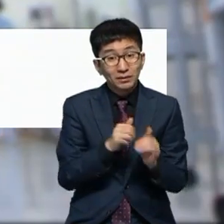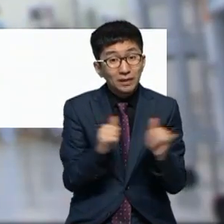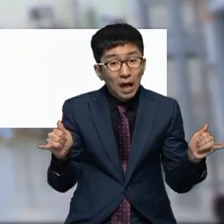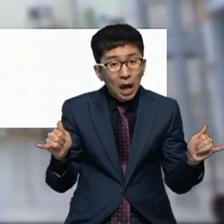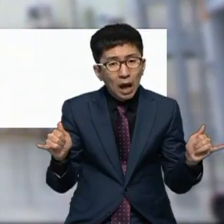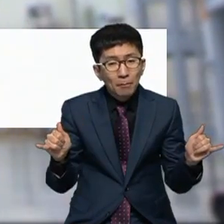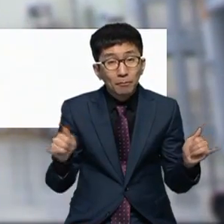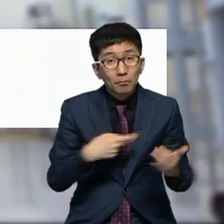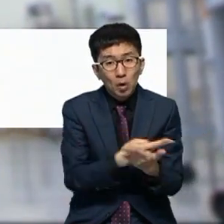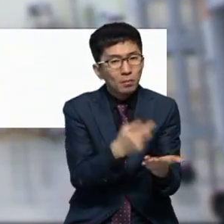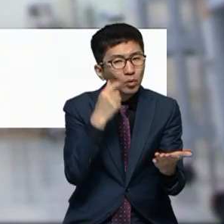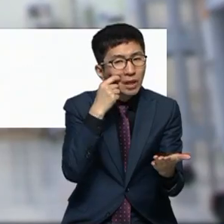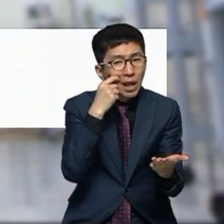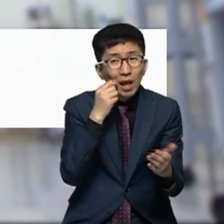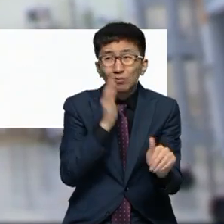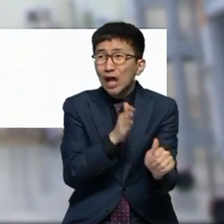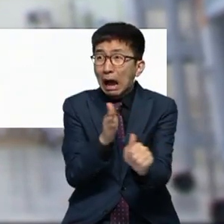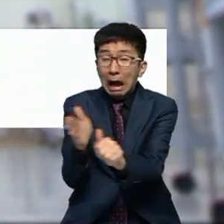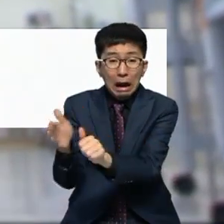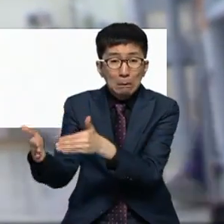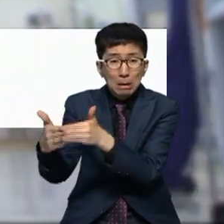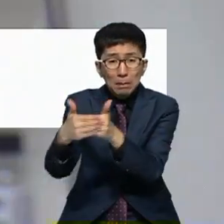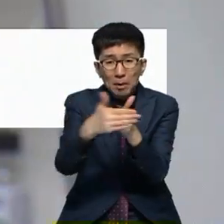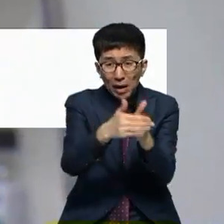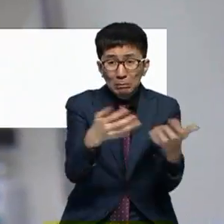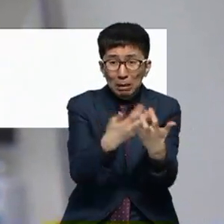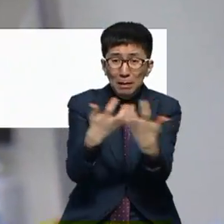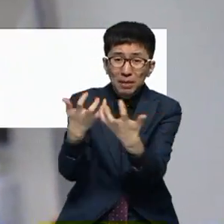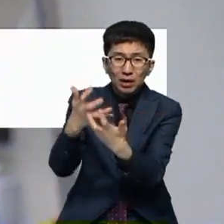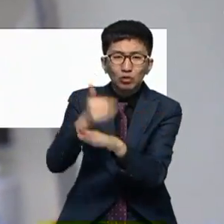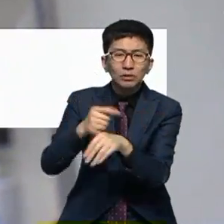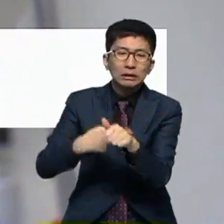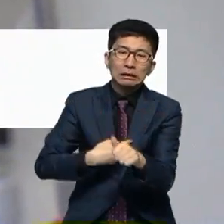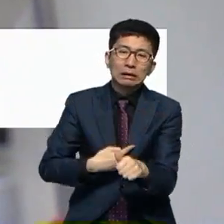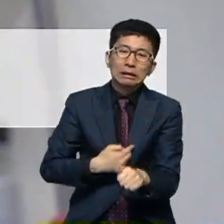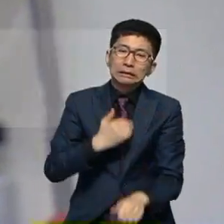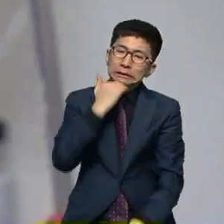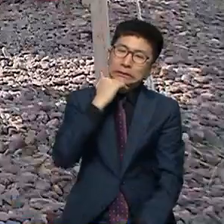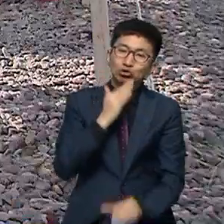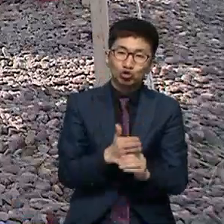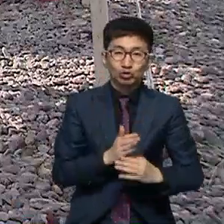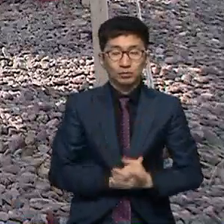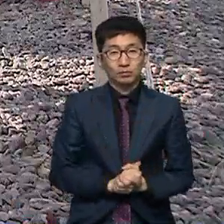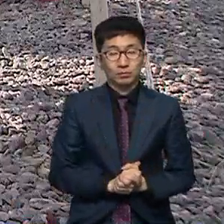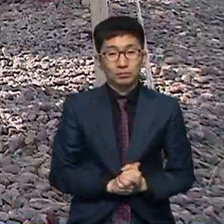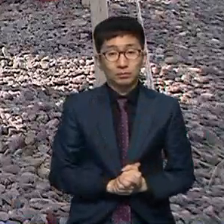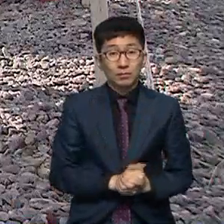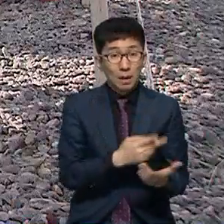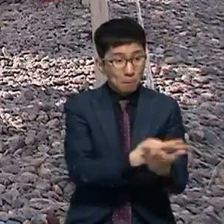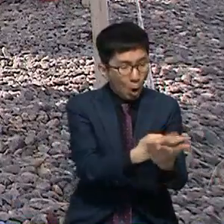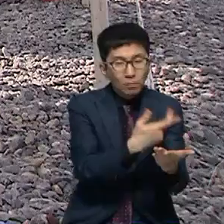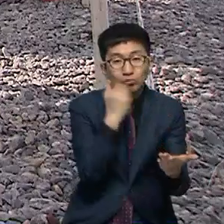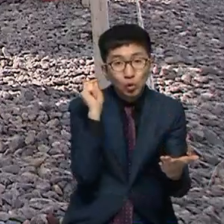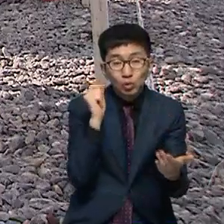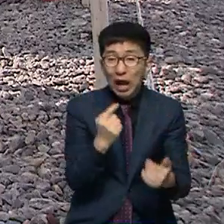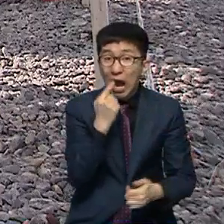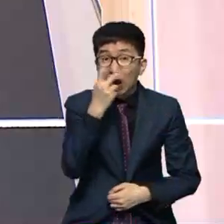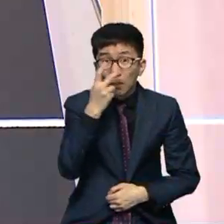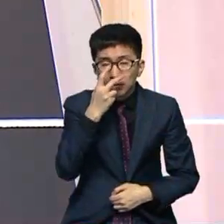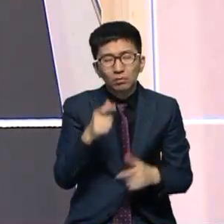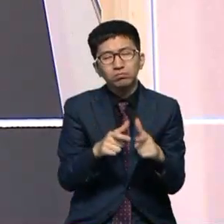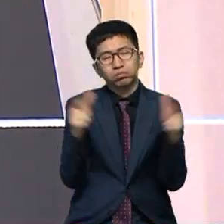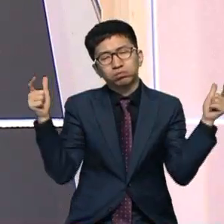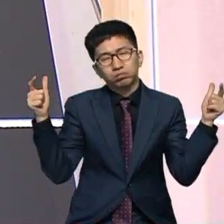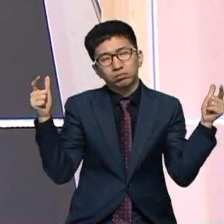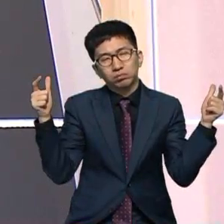계속 요청하다가 병상이 깎여서 못하고 기다렸던 분들이죠. 병상 수요뿐 아니라 PCR 검사 수요도 크게